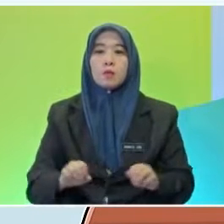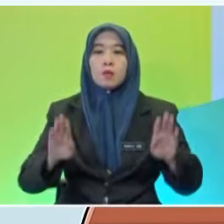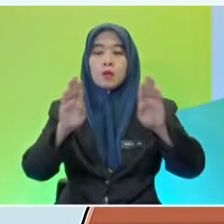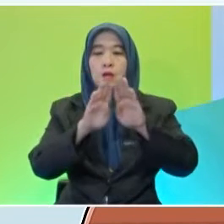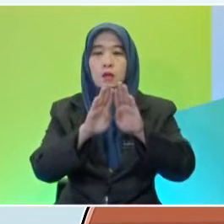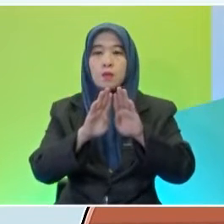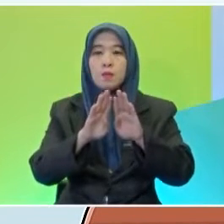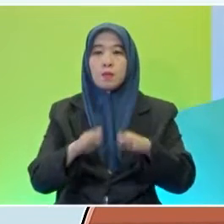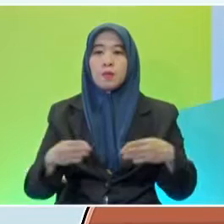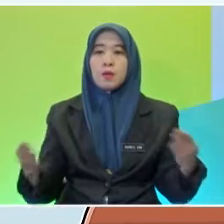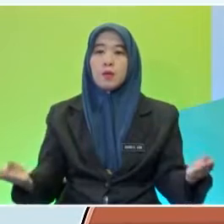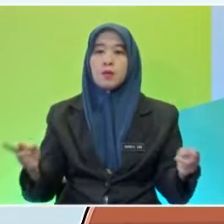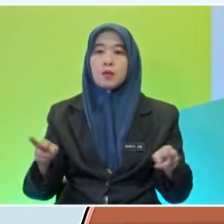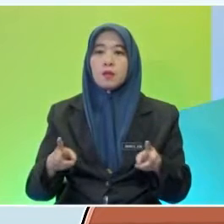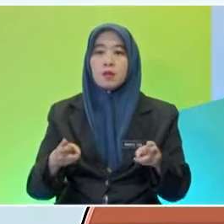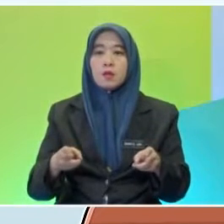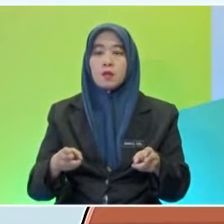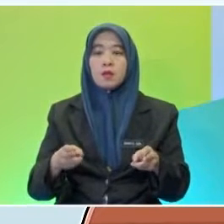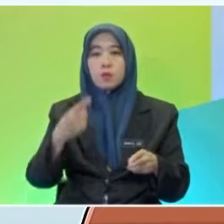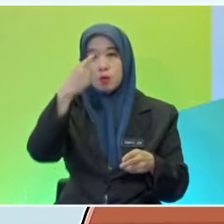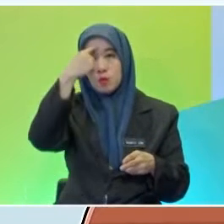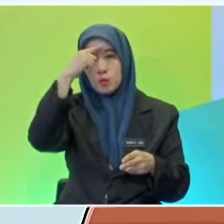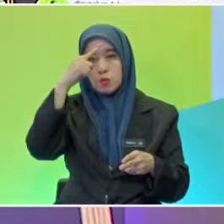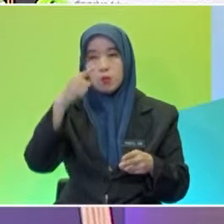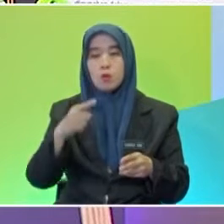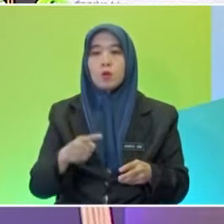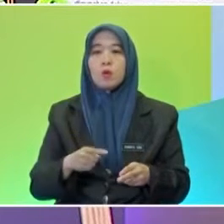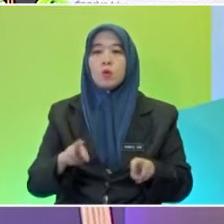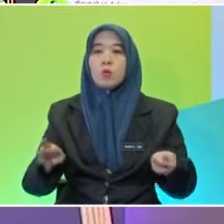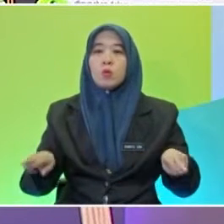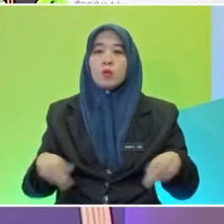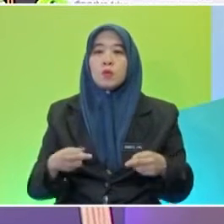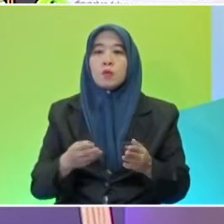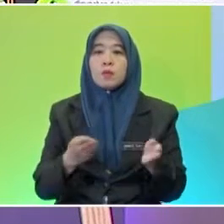melainkannya dalam urusan kerajaan itu